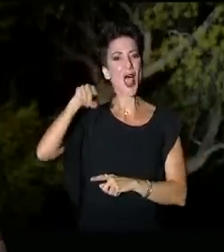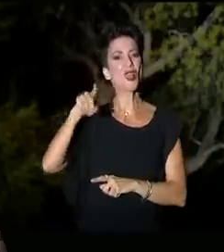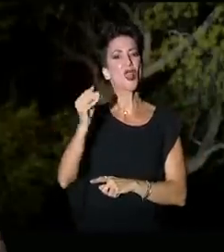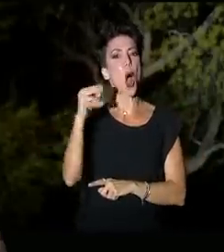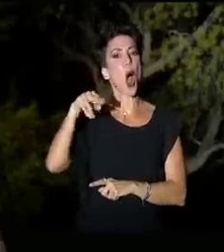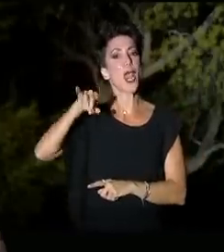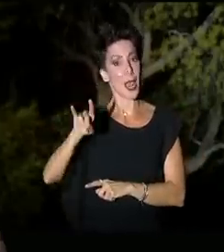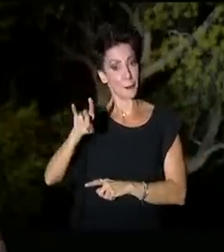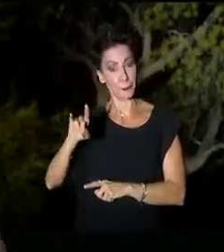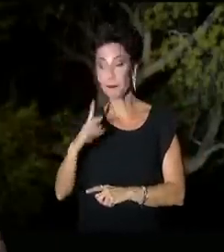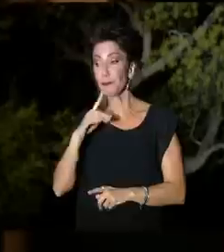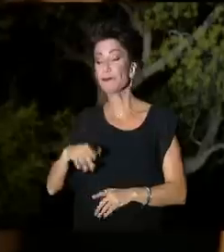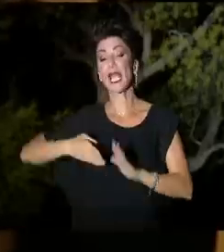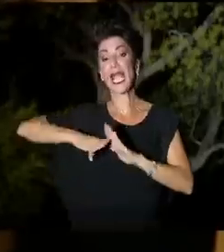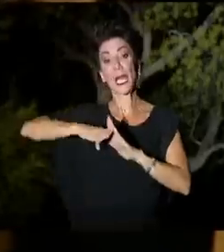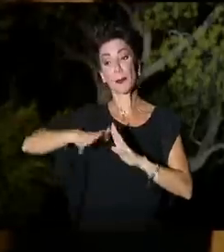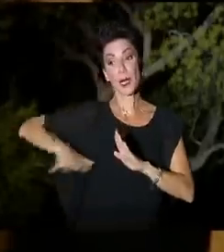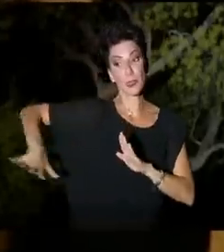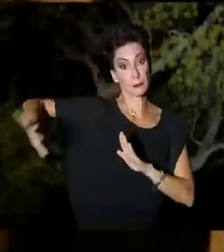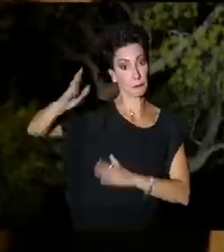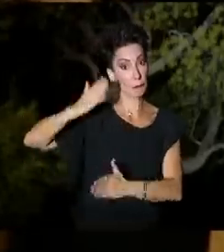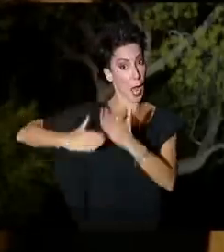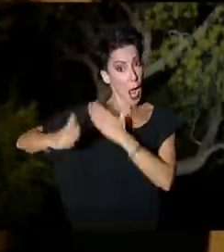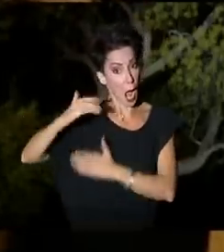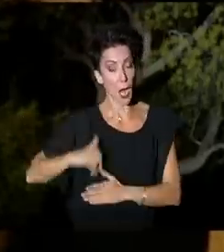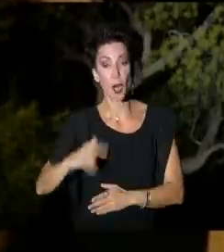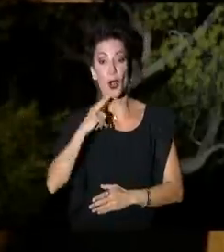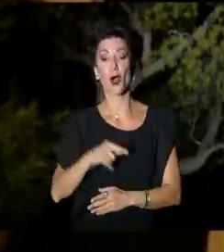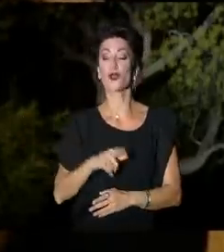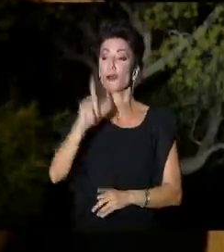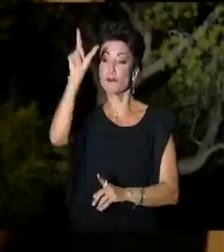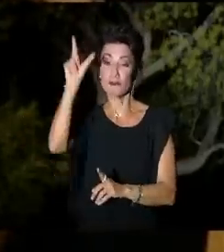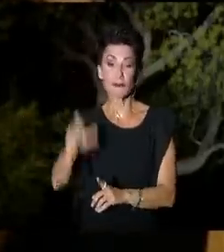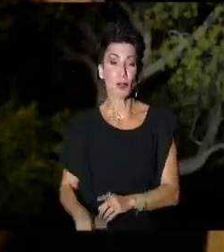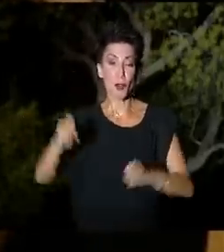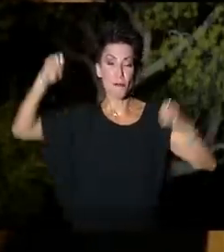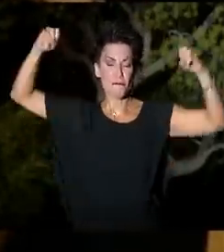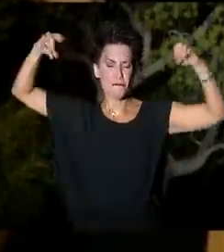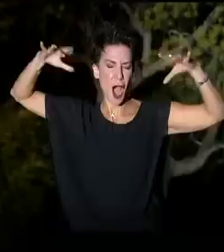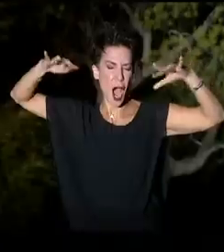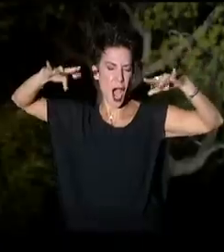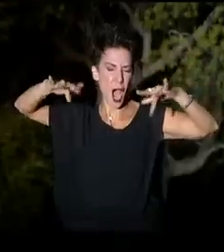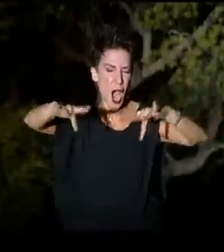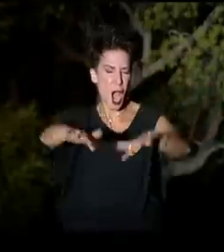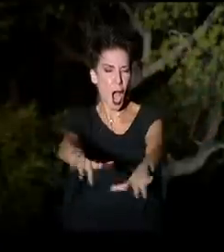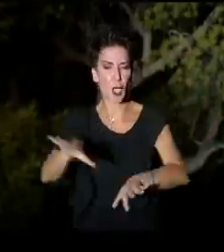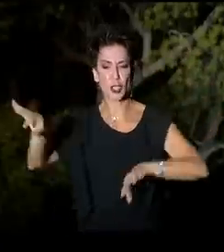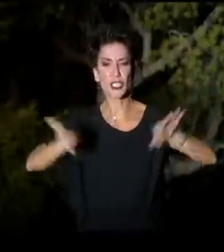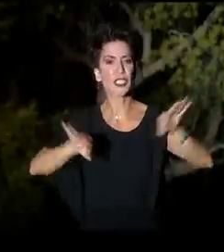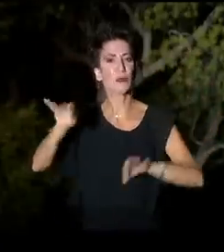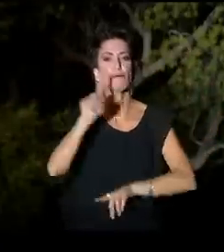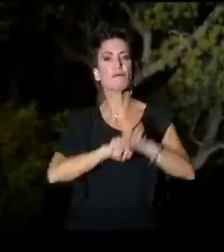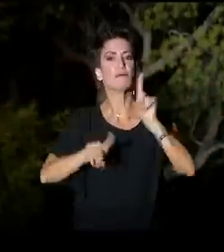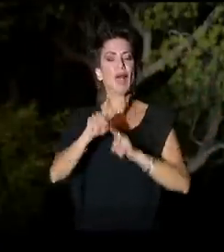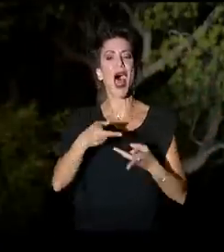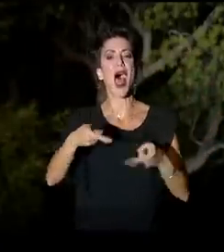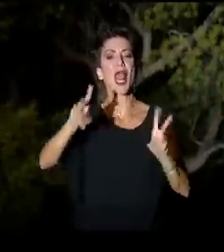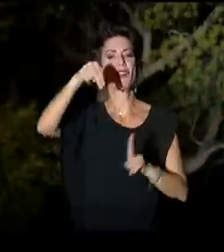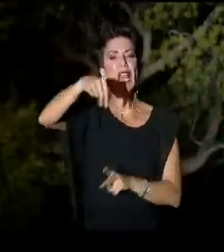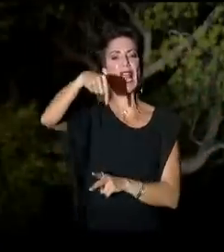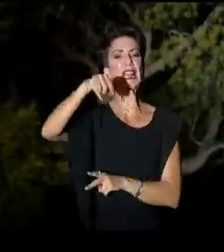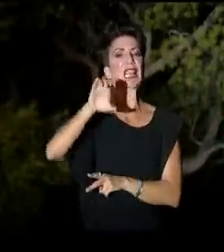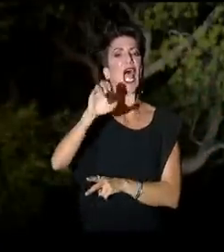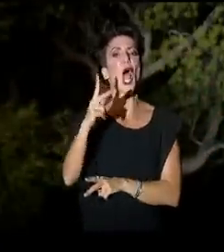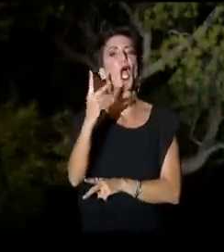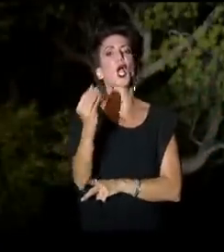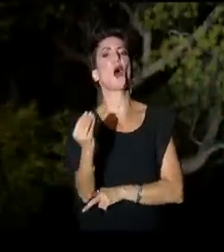Εφορία Αρχαιοτήτων της Πόλης των Αθηνών, στην Ελευθερία Ντεκό, που από την πρώτη στιγμή αγκάλιασε με ενθουσιασμό την πρότασή μας, αλλά